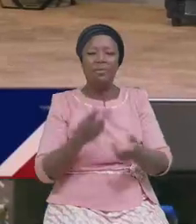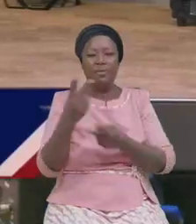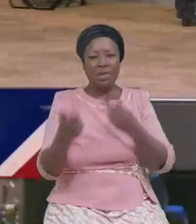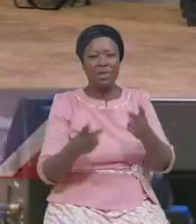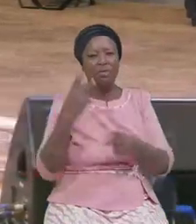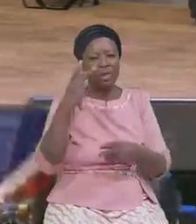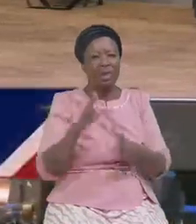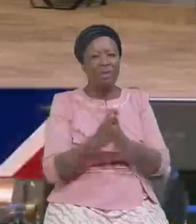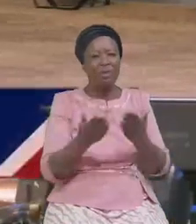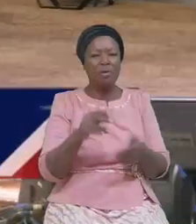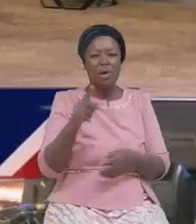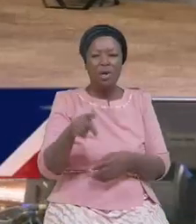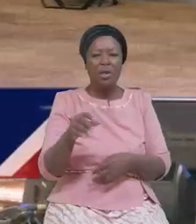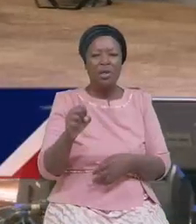106,